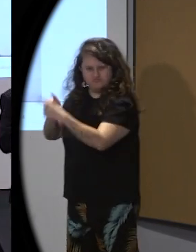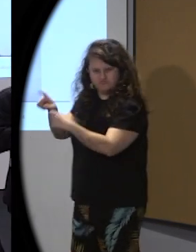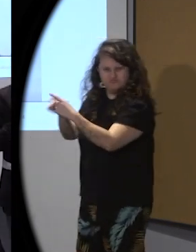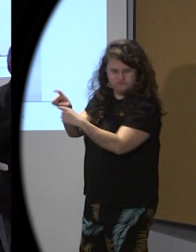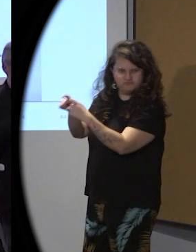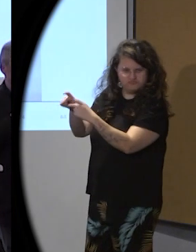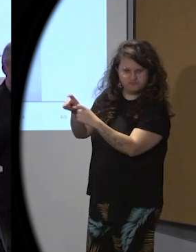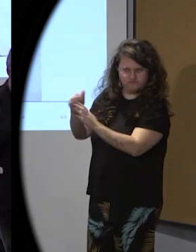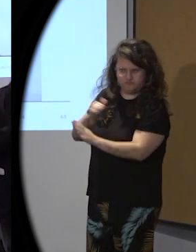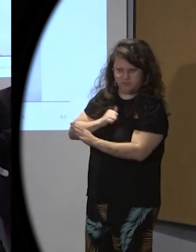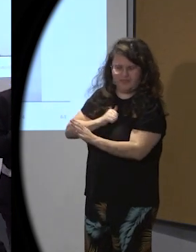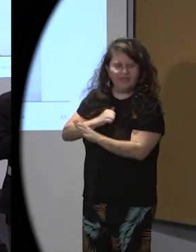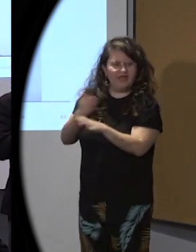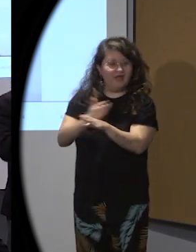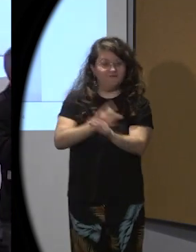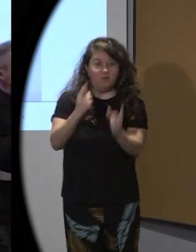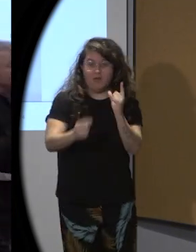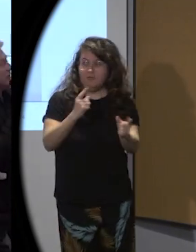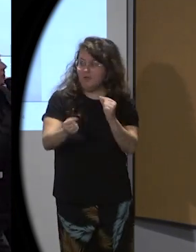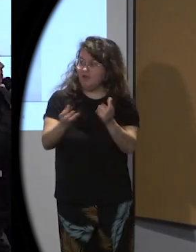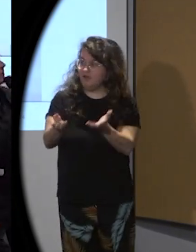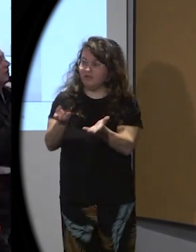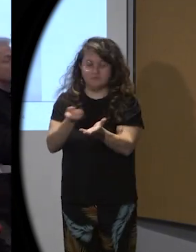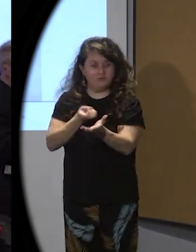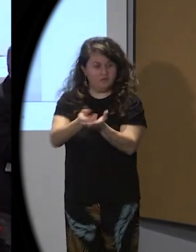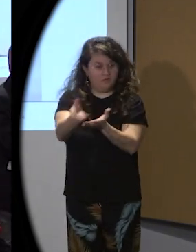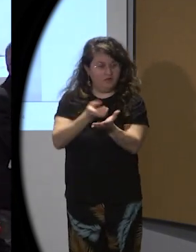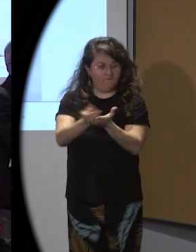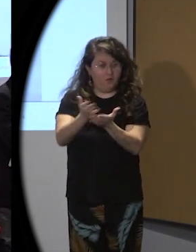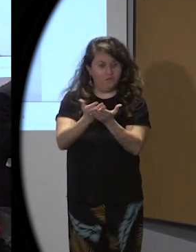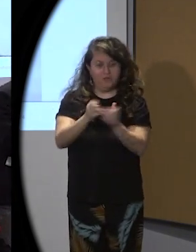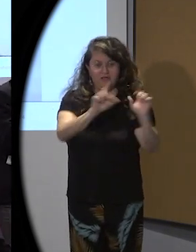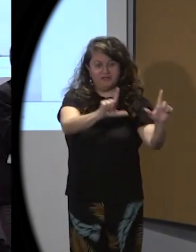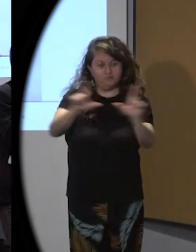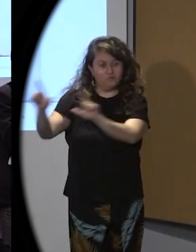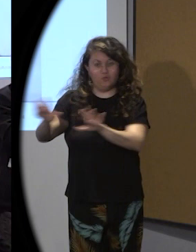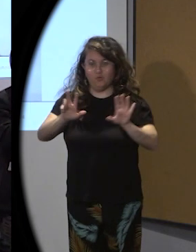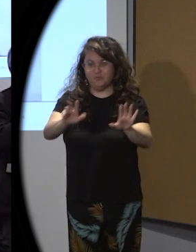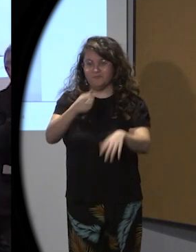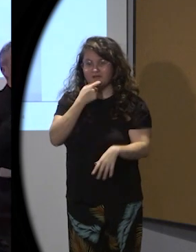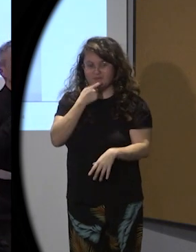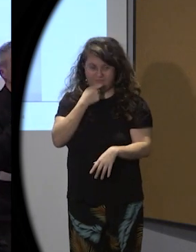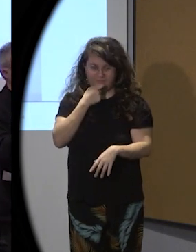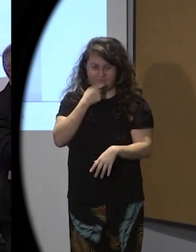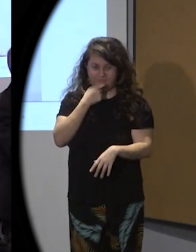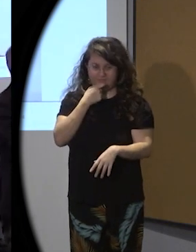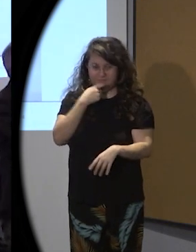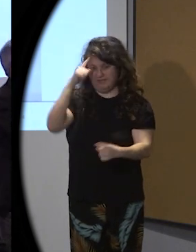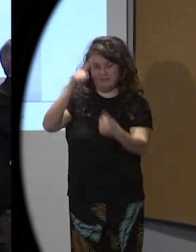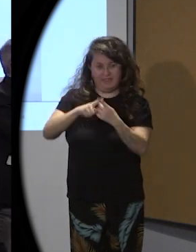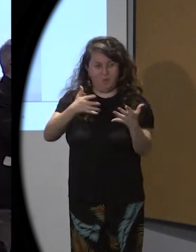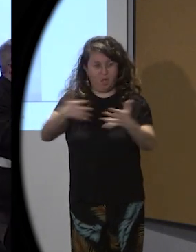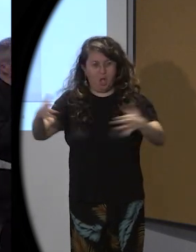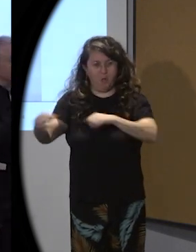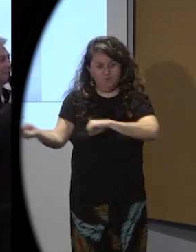vous partiez, je vous signale, donc, n'oubliez pas l'expo qui démarre le 8 mars sur le corps en mouvement.